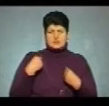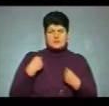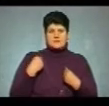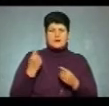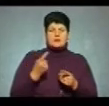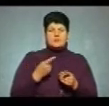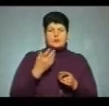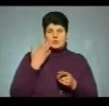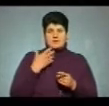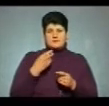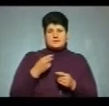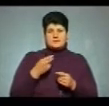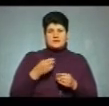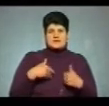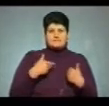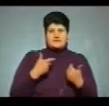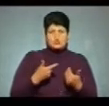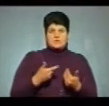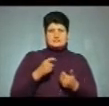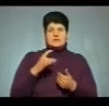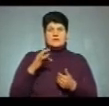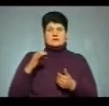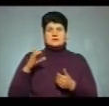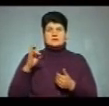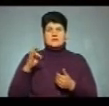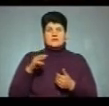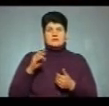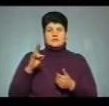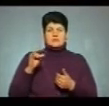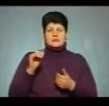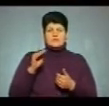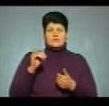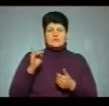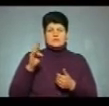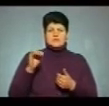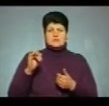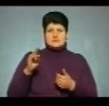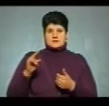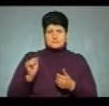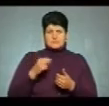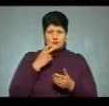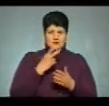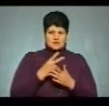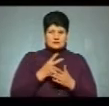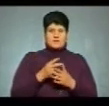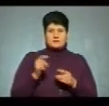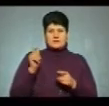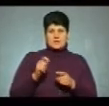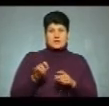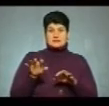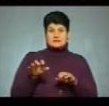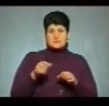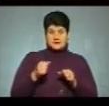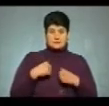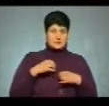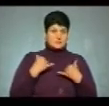нас в даному випадку, коли до нас звернулася Христина офіційця, і ми, коли показали, перед новим роком вона приїхала забрати, вона була настільки